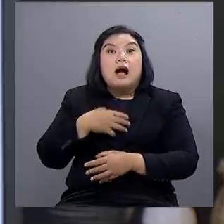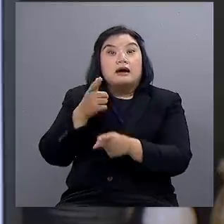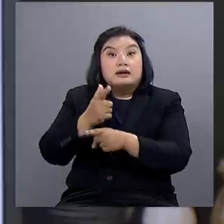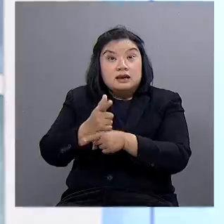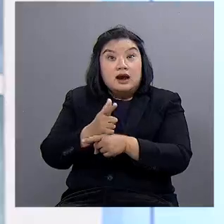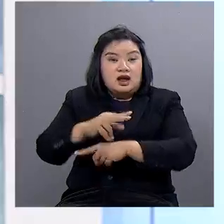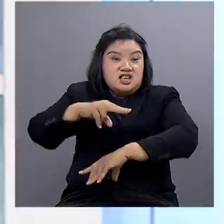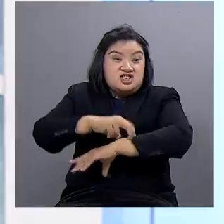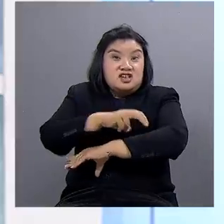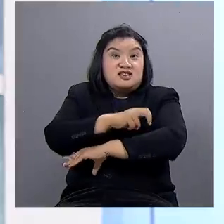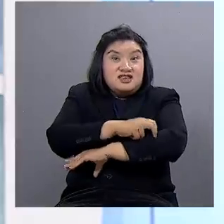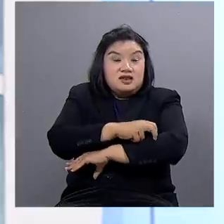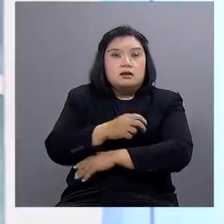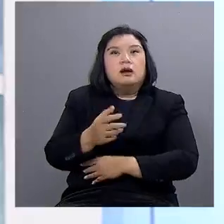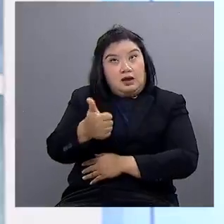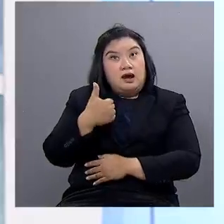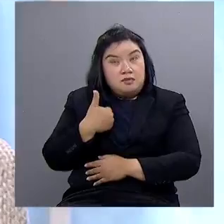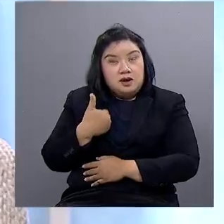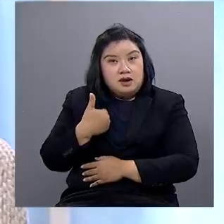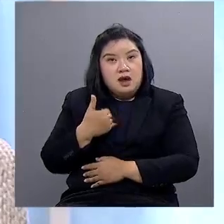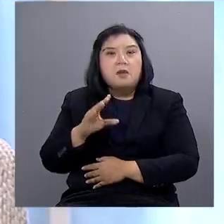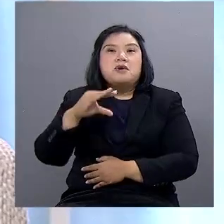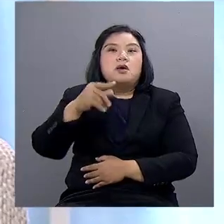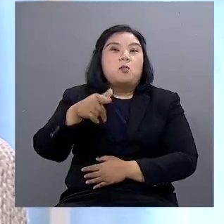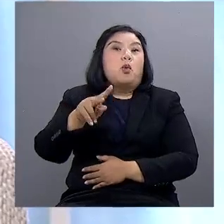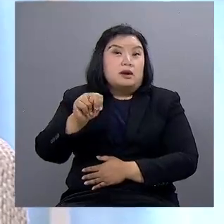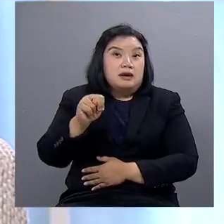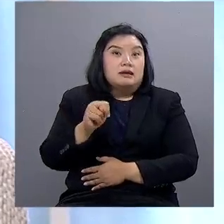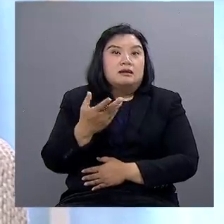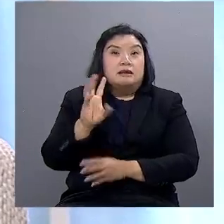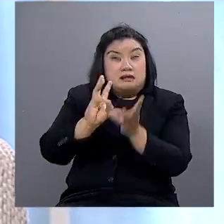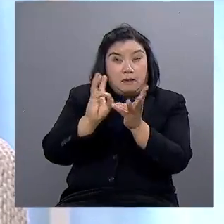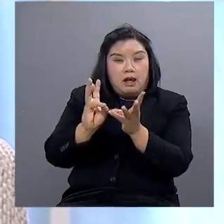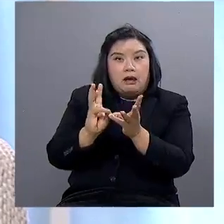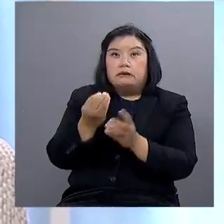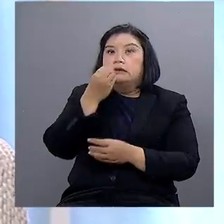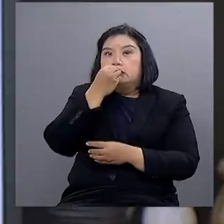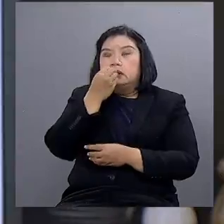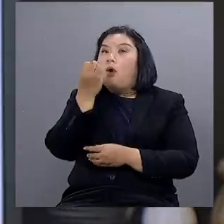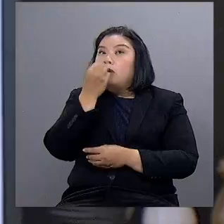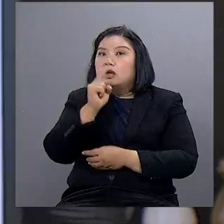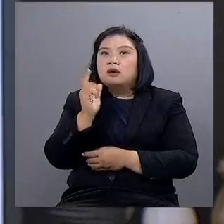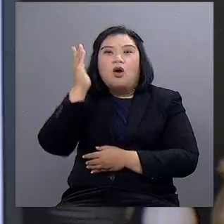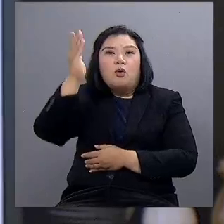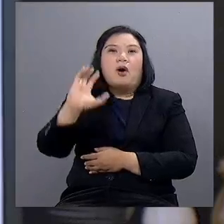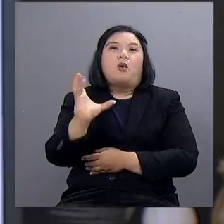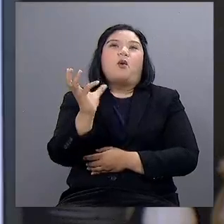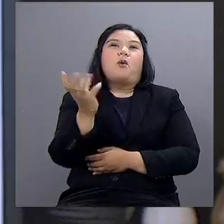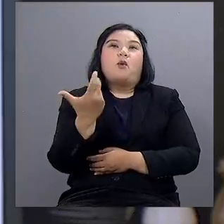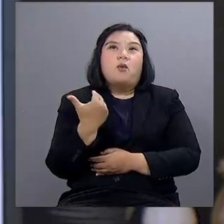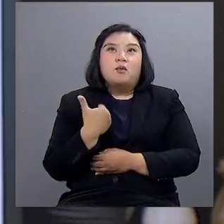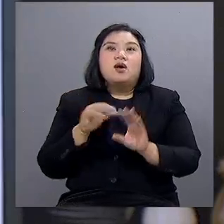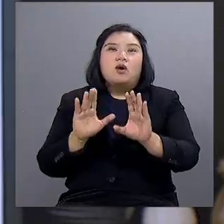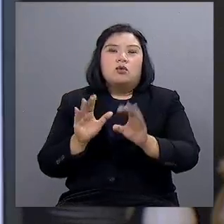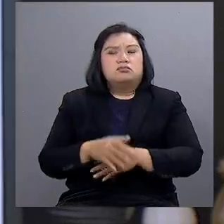ป็นโปรตีนจาก แมลง นี่คืออาหารแห่งอนาคตโดยคุณชมัยพร ใช่งั้นผม ไม่แน่นะ ขออยู่กินหมูกรอบของ